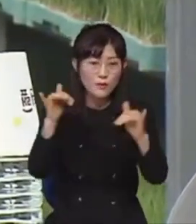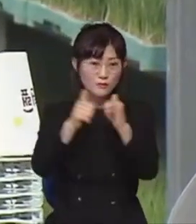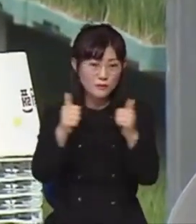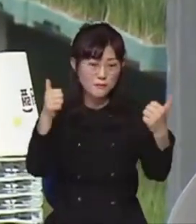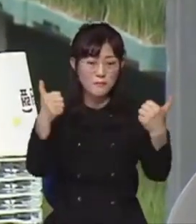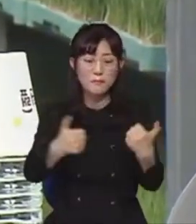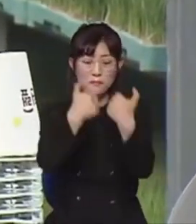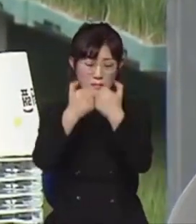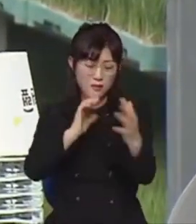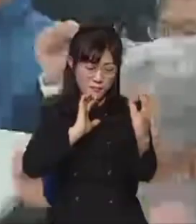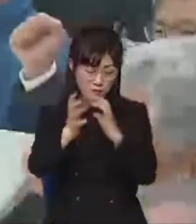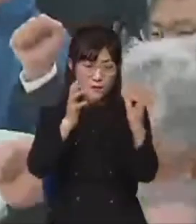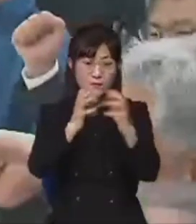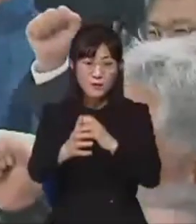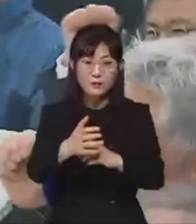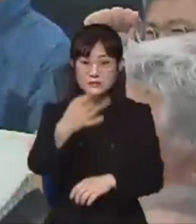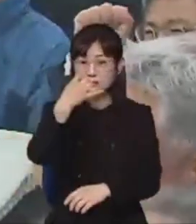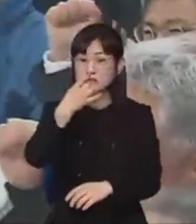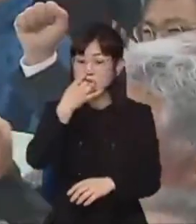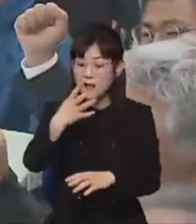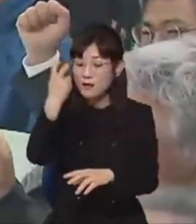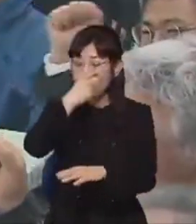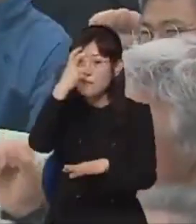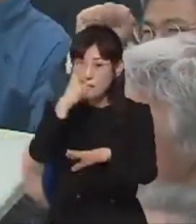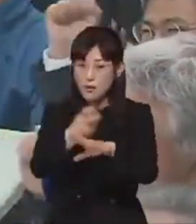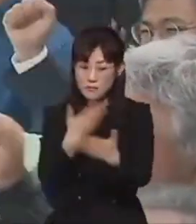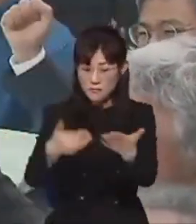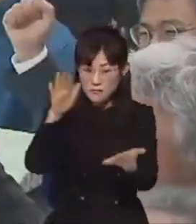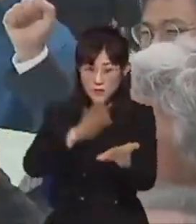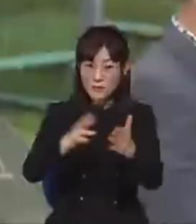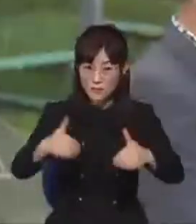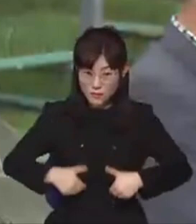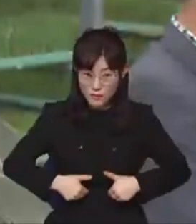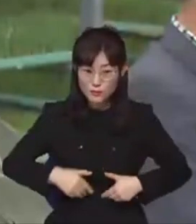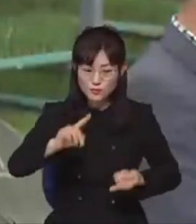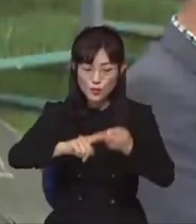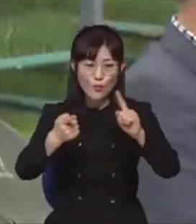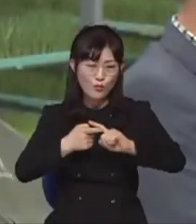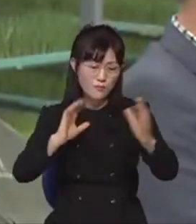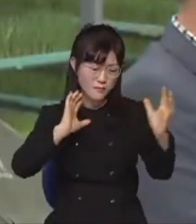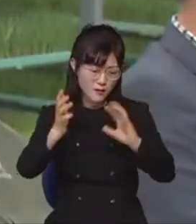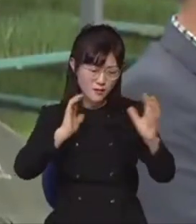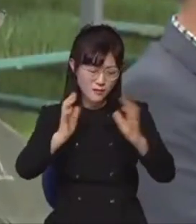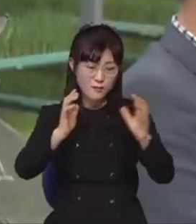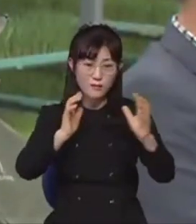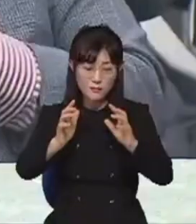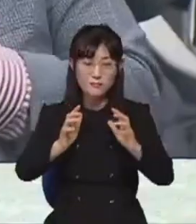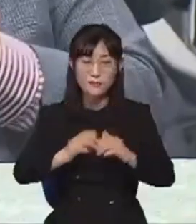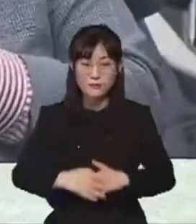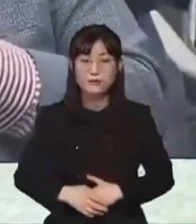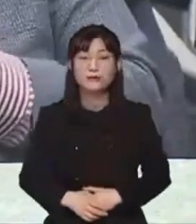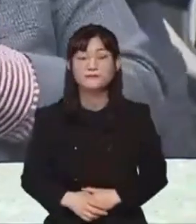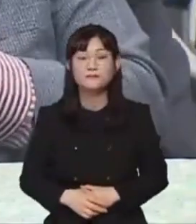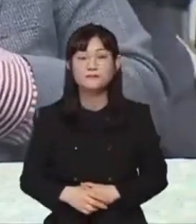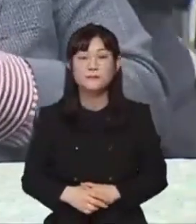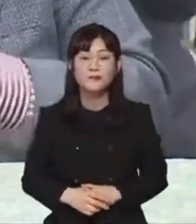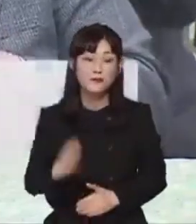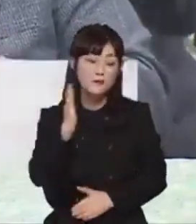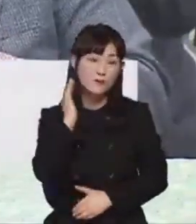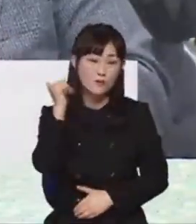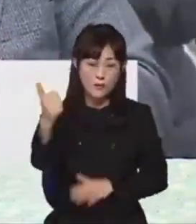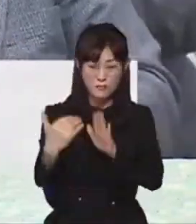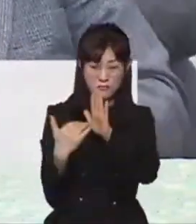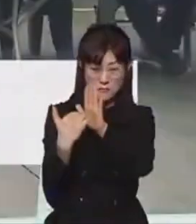갖고 양곡관리법 개정 필요성에 대한 의견을 교환하며 향후 방안을 논의했습니다.